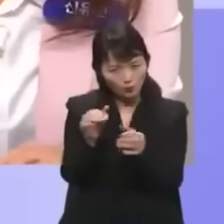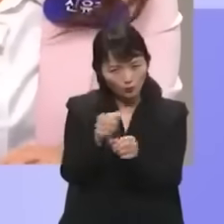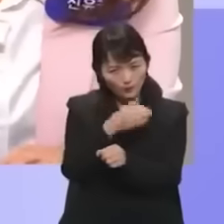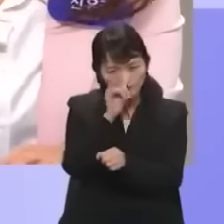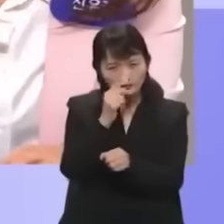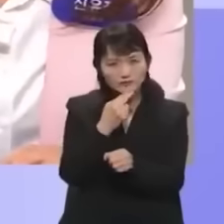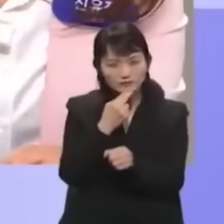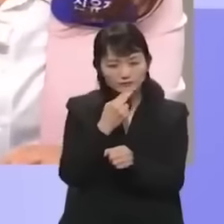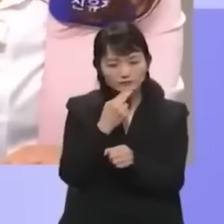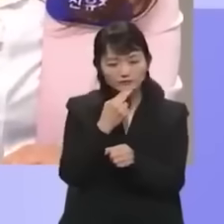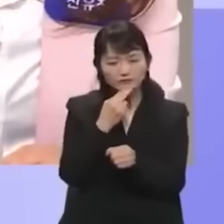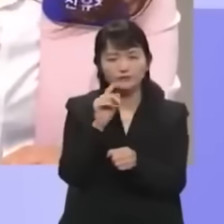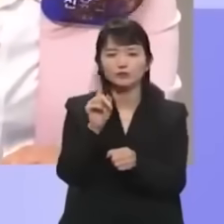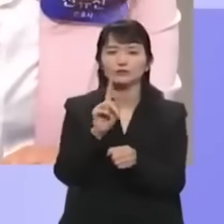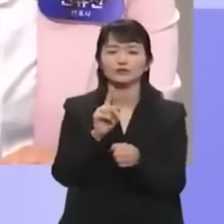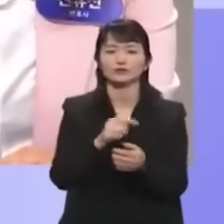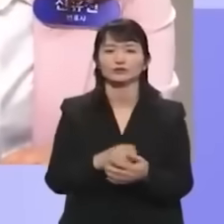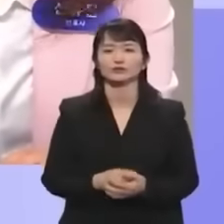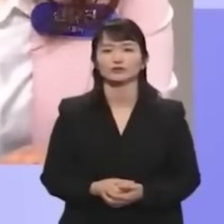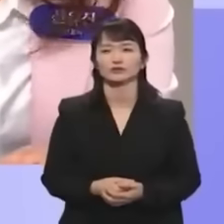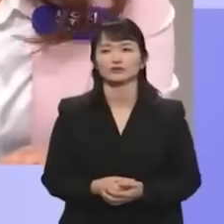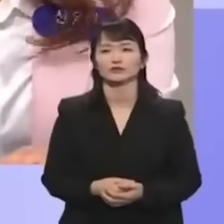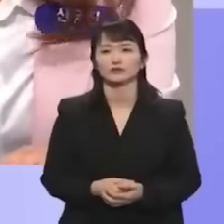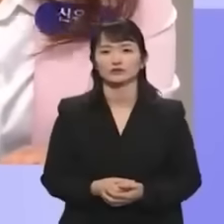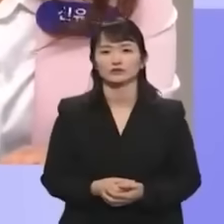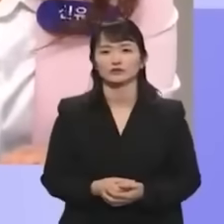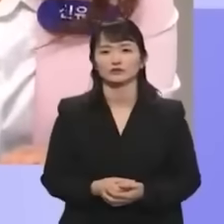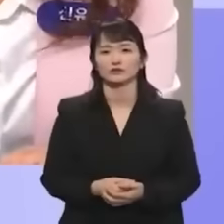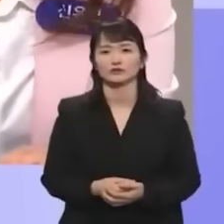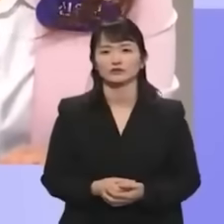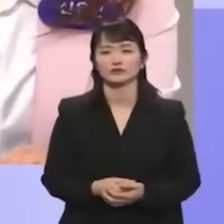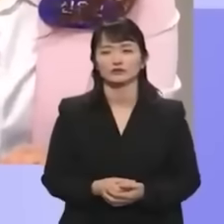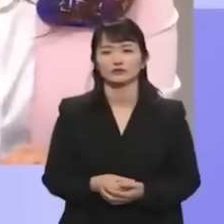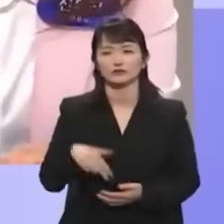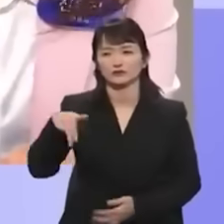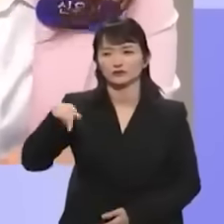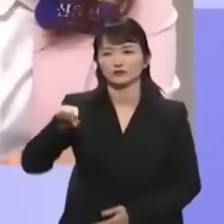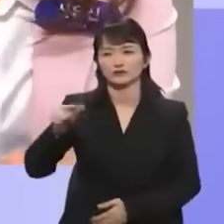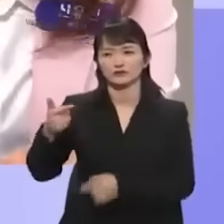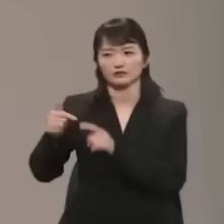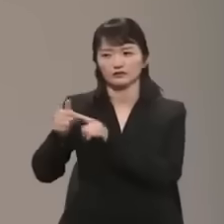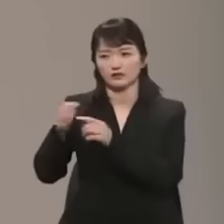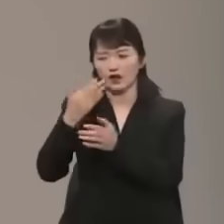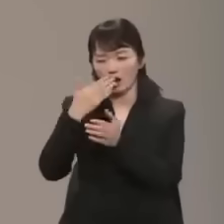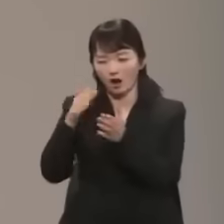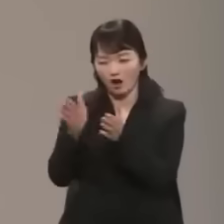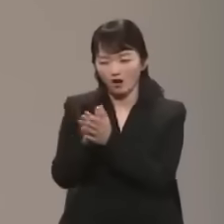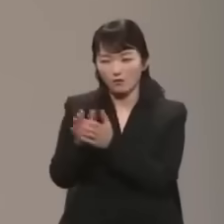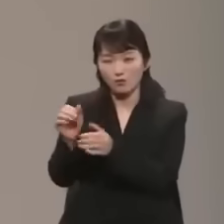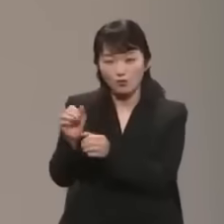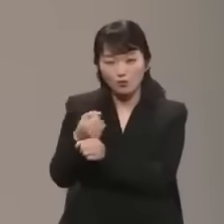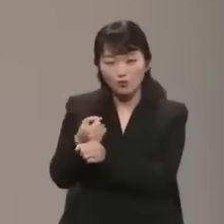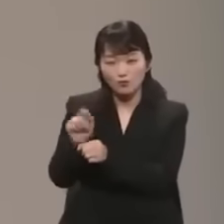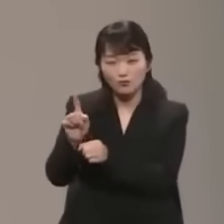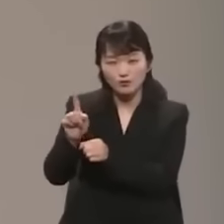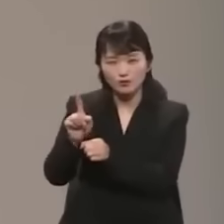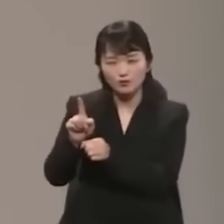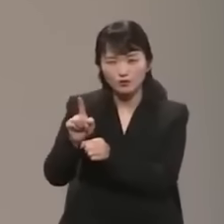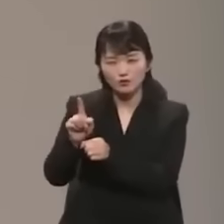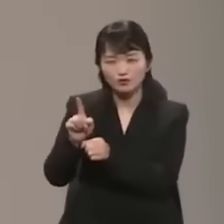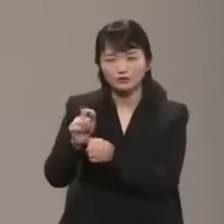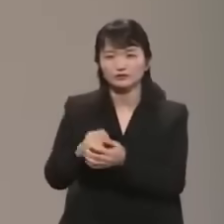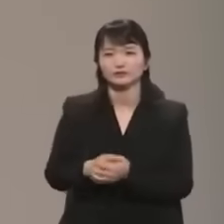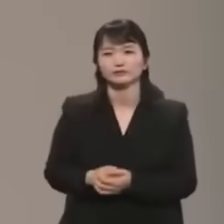같은데 어떤 식으로 좀 이어질 수 있을까요 근데 이런 공모 주장이 전청조 게는 굉장히 양날의 검입니다 왜냐면 전청조